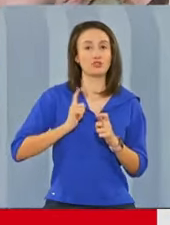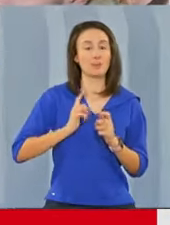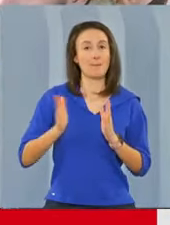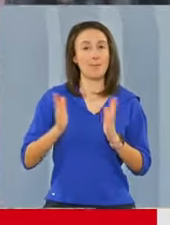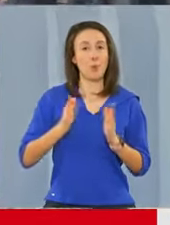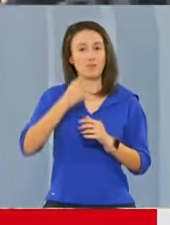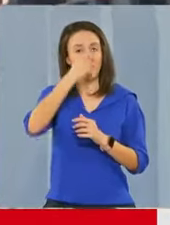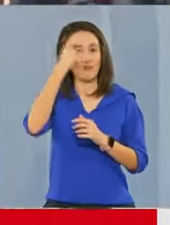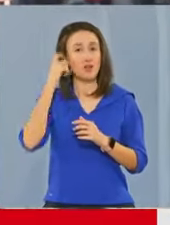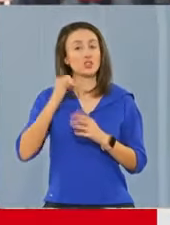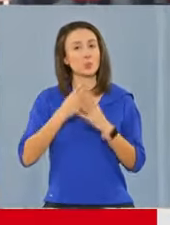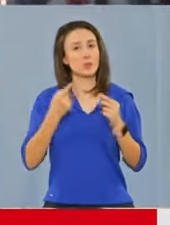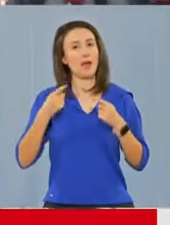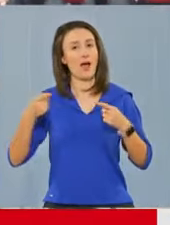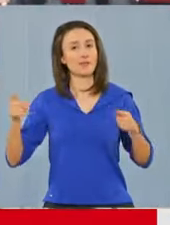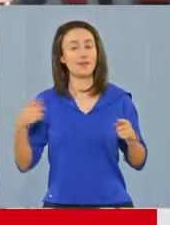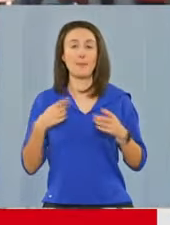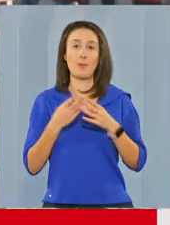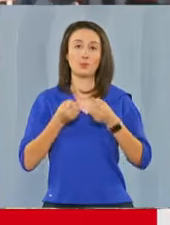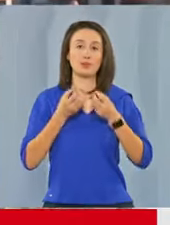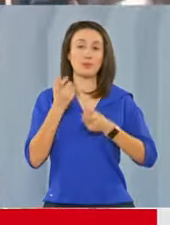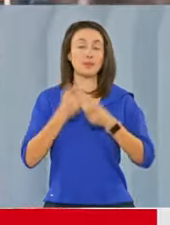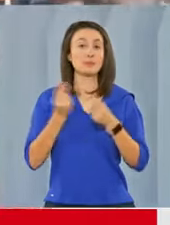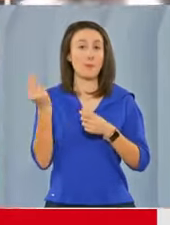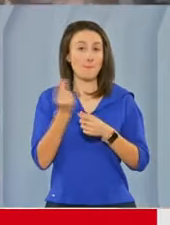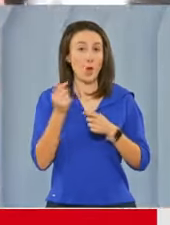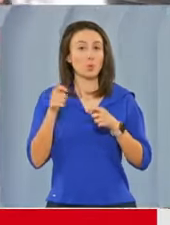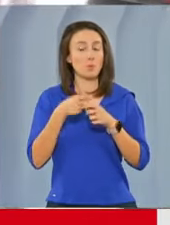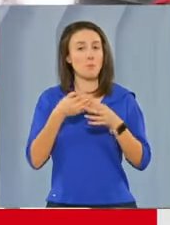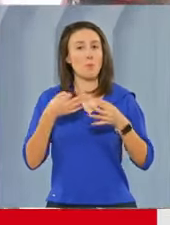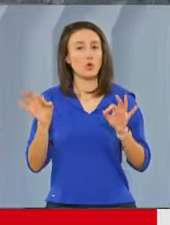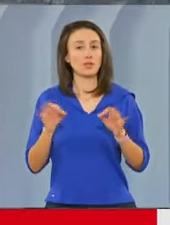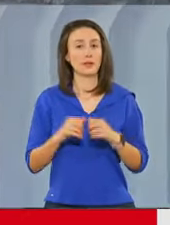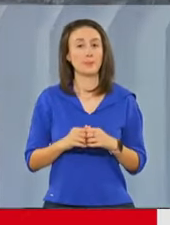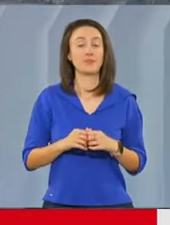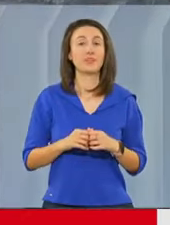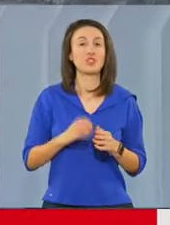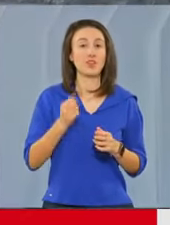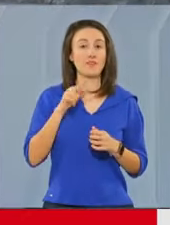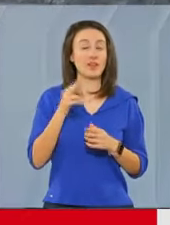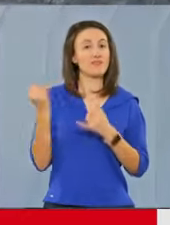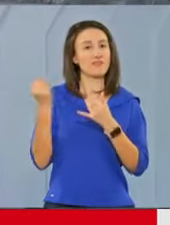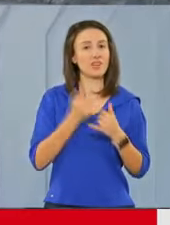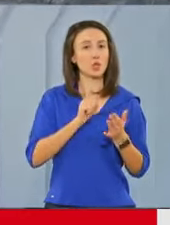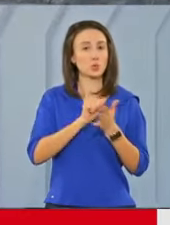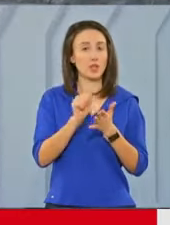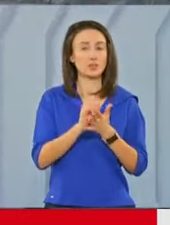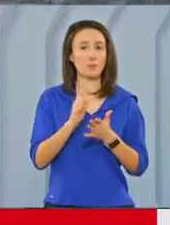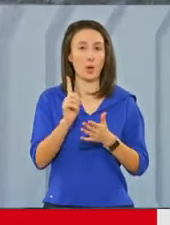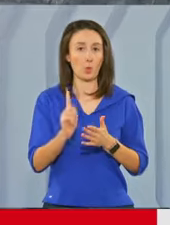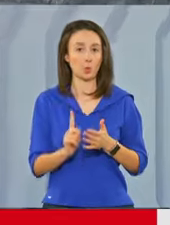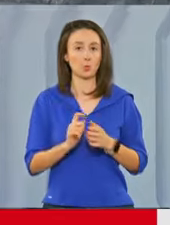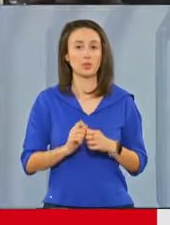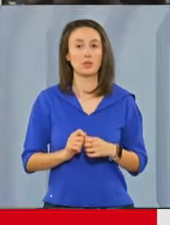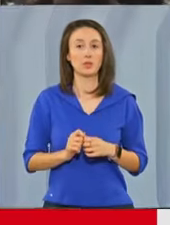perioada verii, dar și multe altele. Cu mai multe detalii despre planurile de modernizare ale CFR vine jurnalistul B1TV